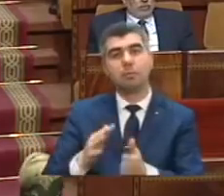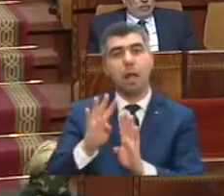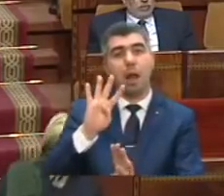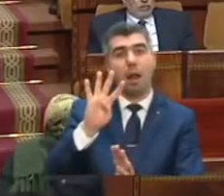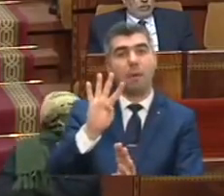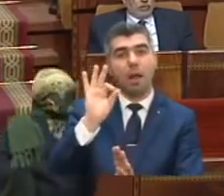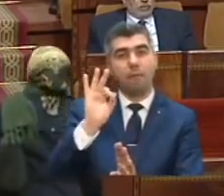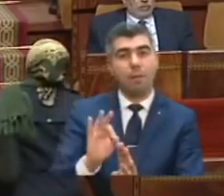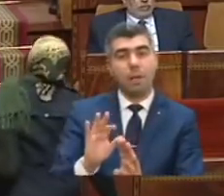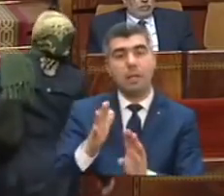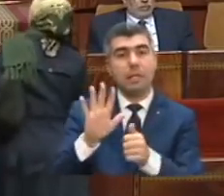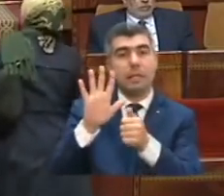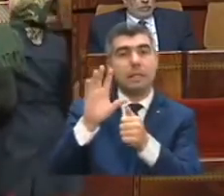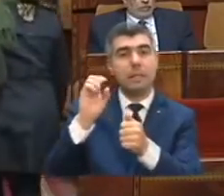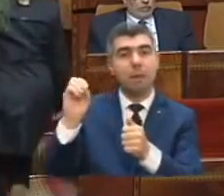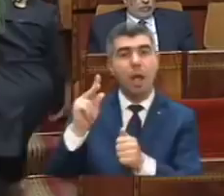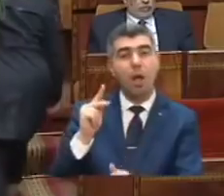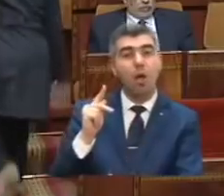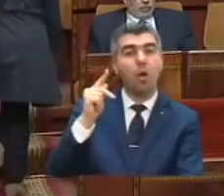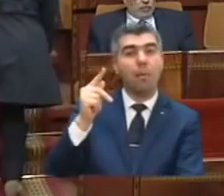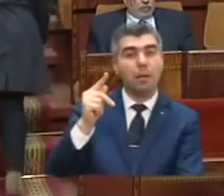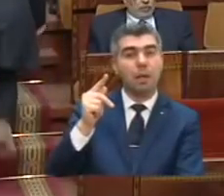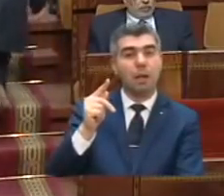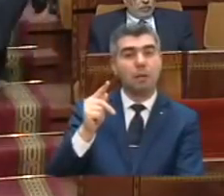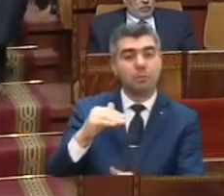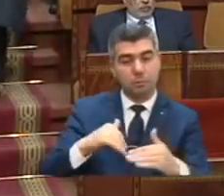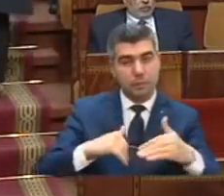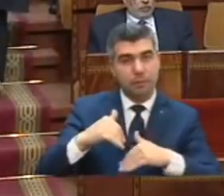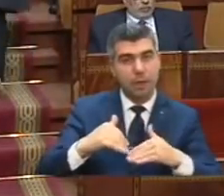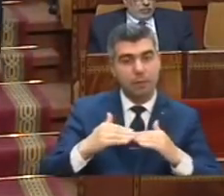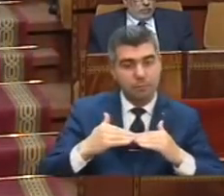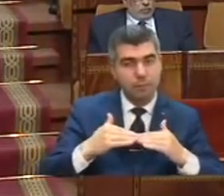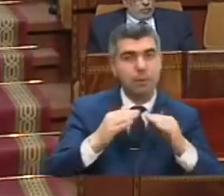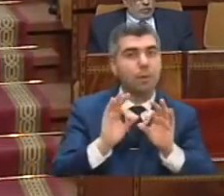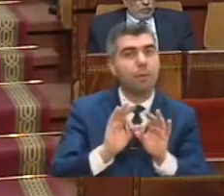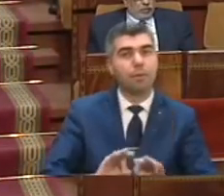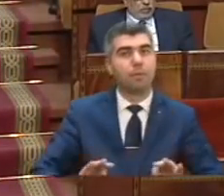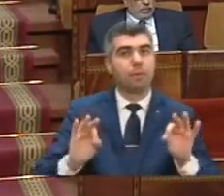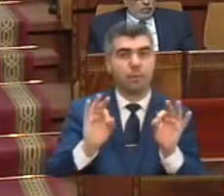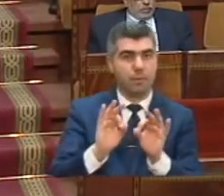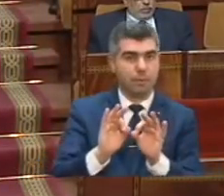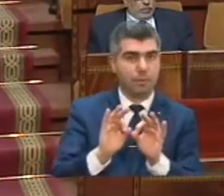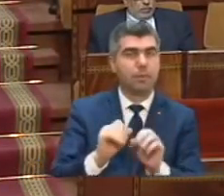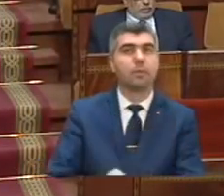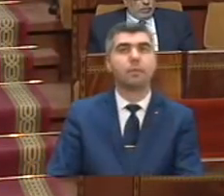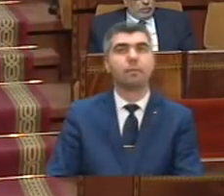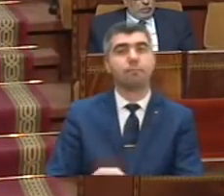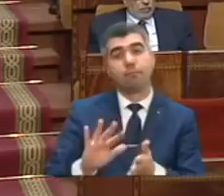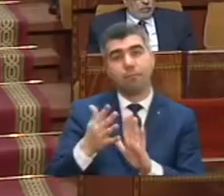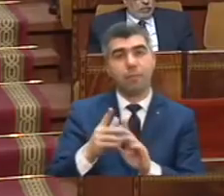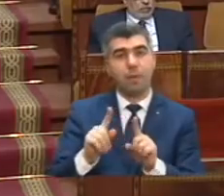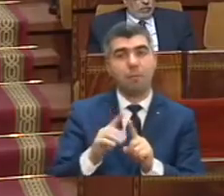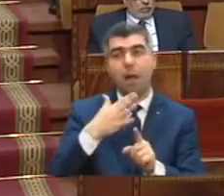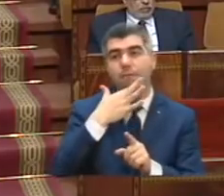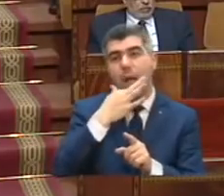يعادل 600 كيلومتر لم تنفذ. على مستوى هدف الولوجية لم يتحقق في سوى في 34